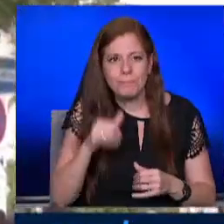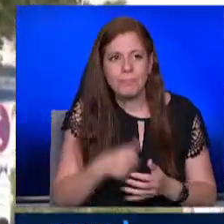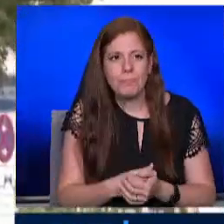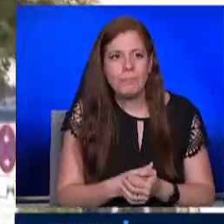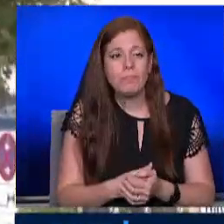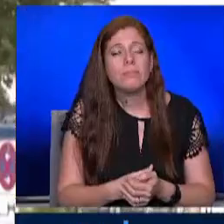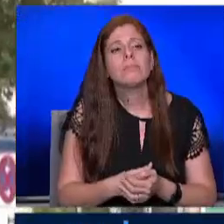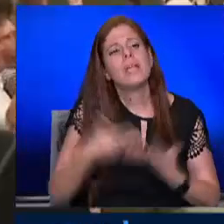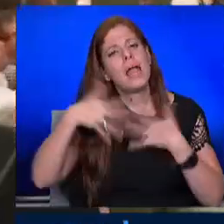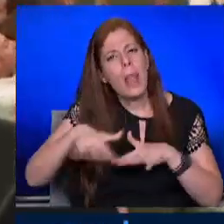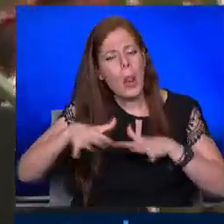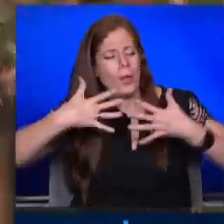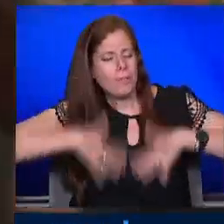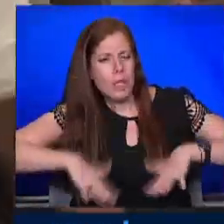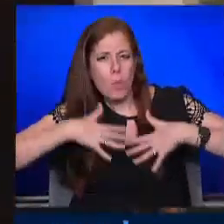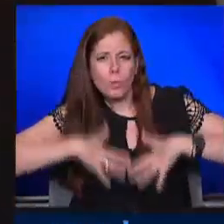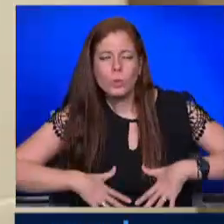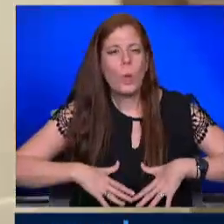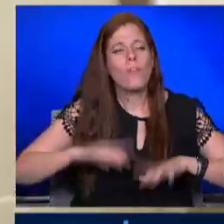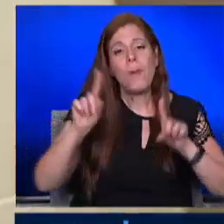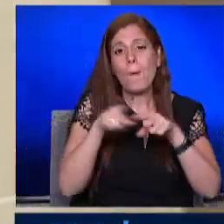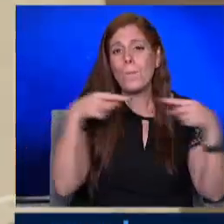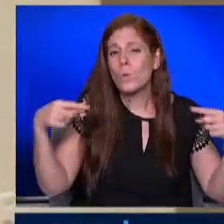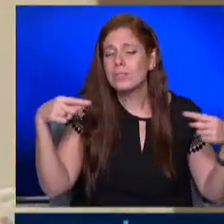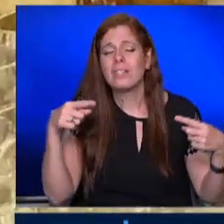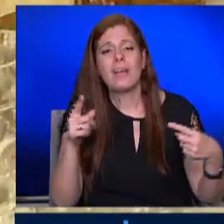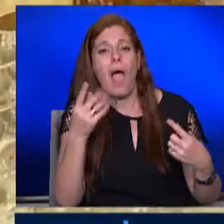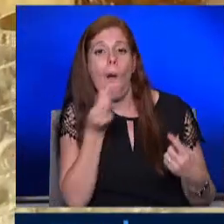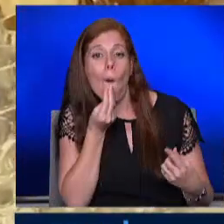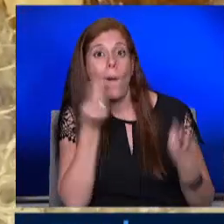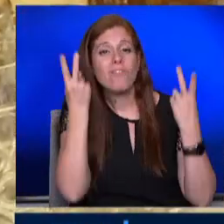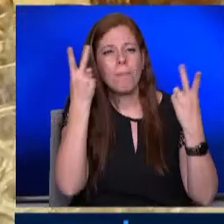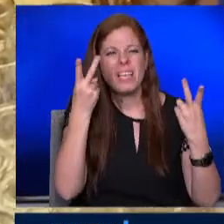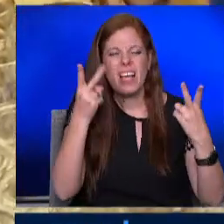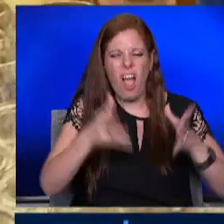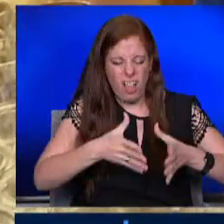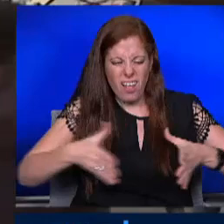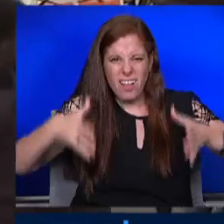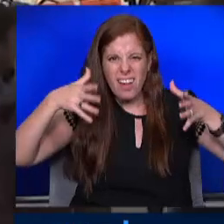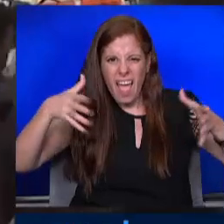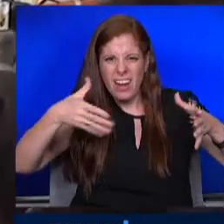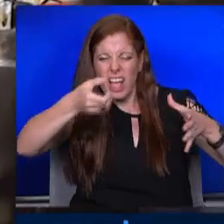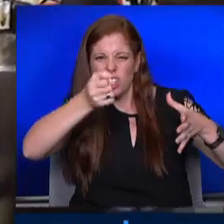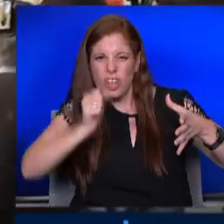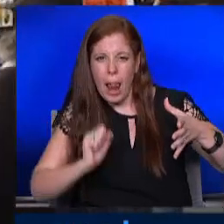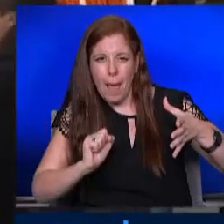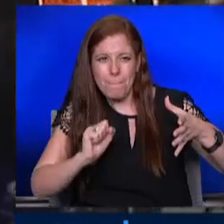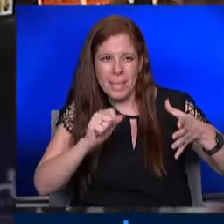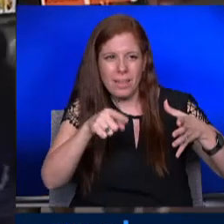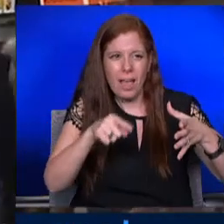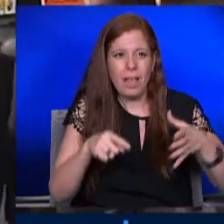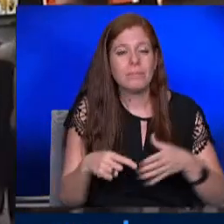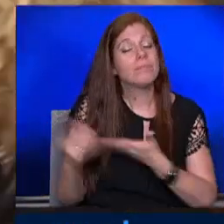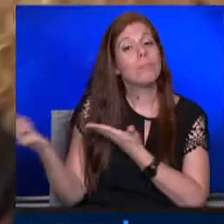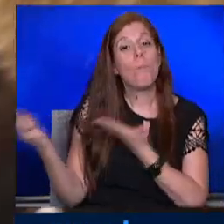התהלוכות בתלבושות המסורתיות והמוזיקה המקומית, האוכל ובעיקר קנקני הענק של הבירה הבווארית. Welcome to the